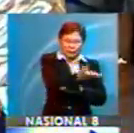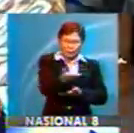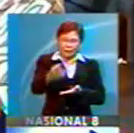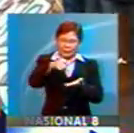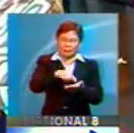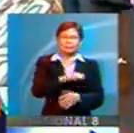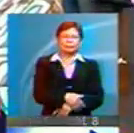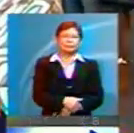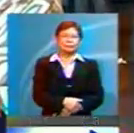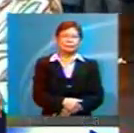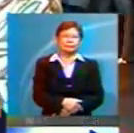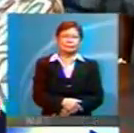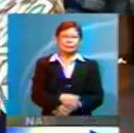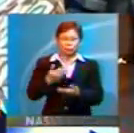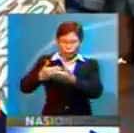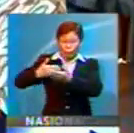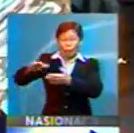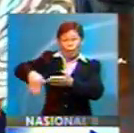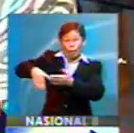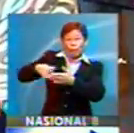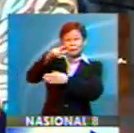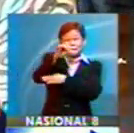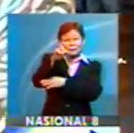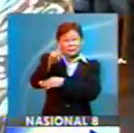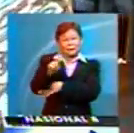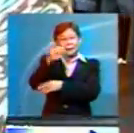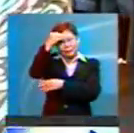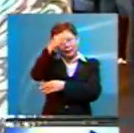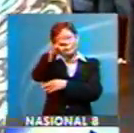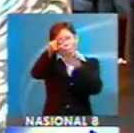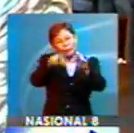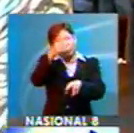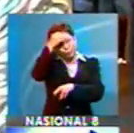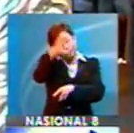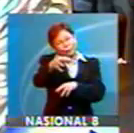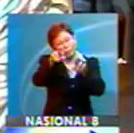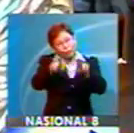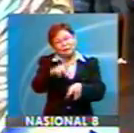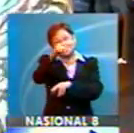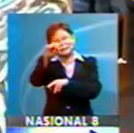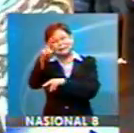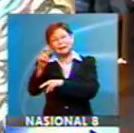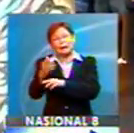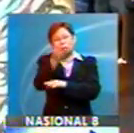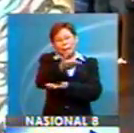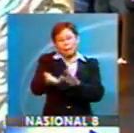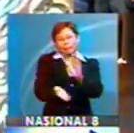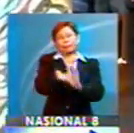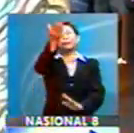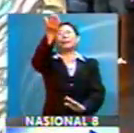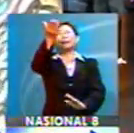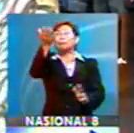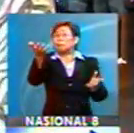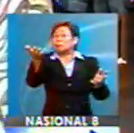ini ni sebelum GST. Seolah-olah nak beritahu kepada rakyat, GST ini besok harga barang akan naik.